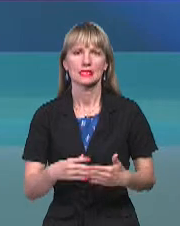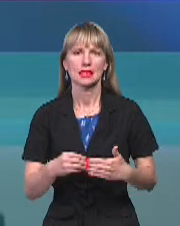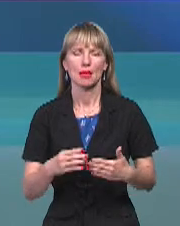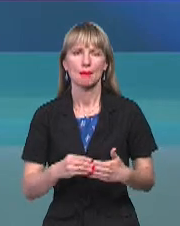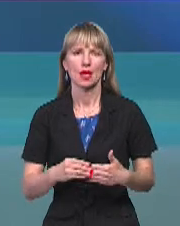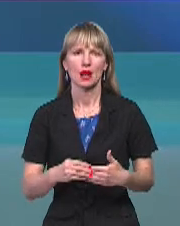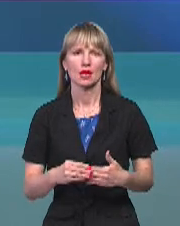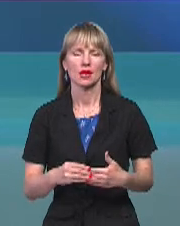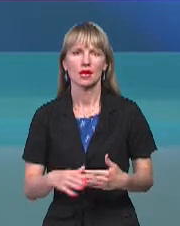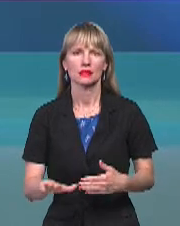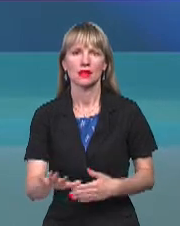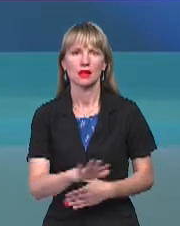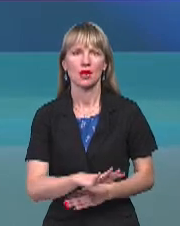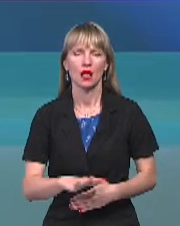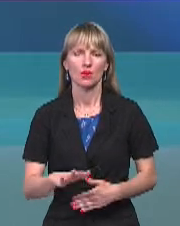але як згодом